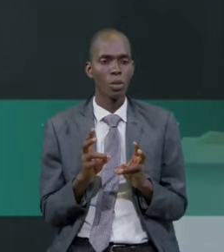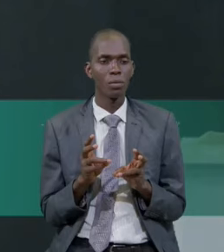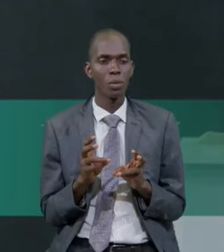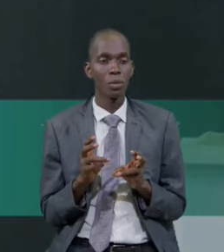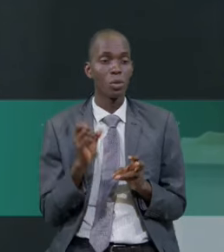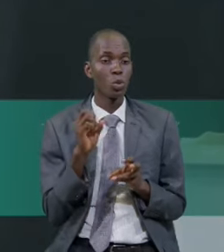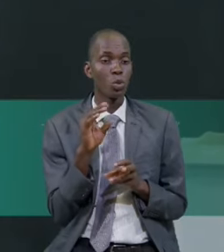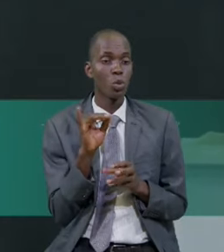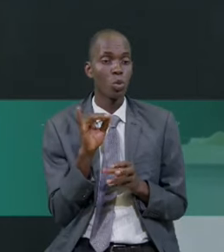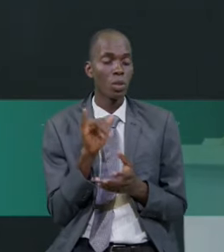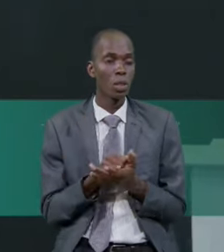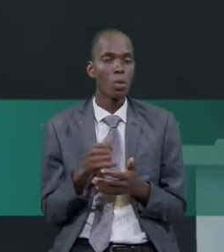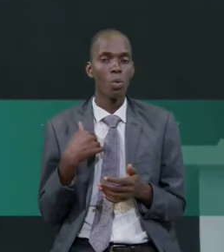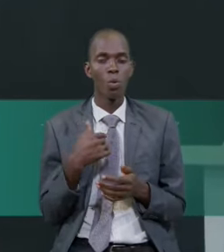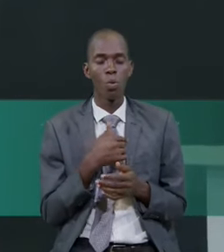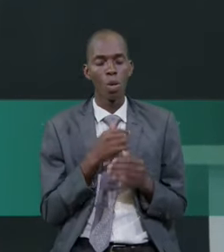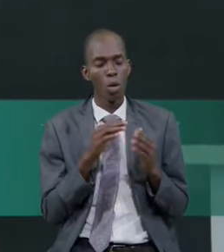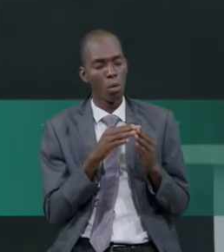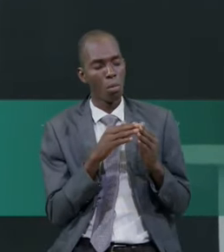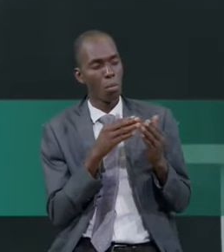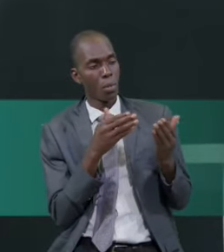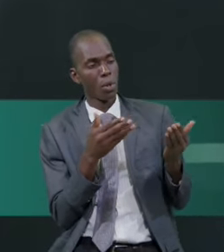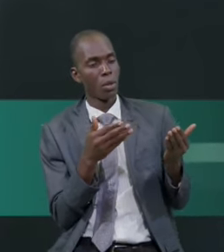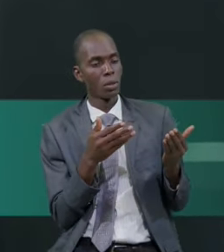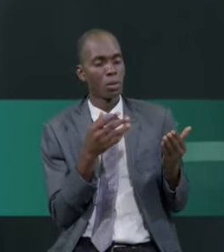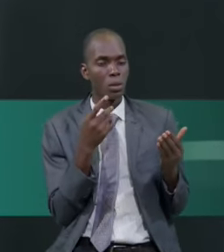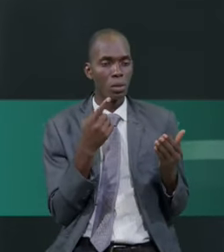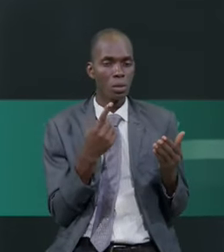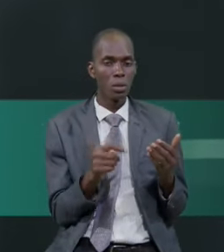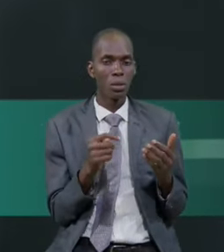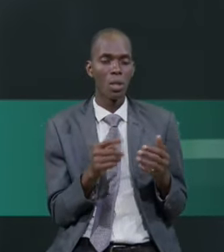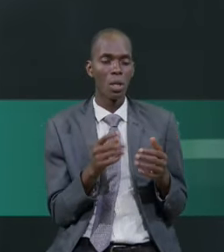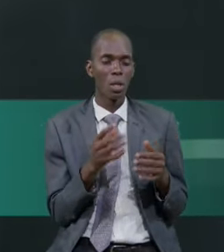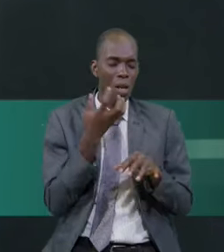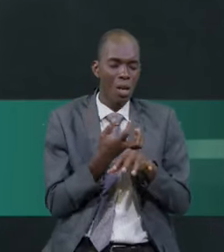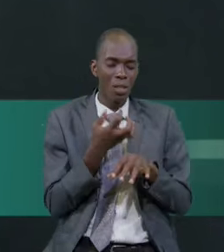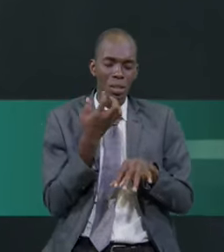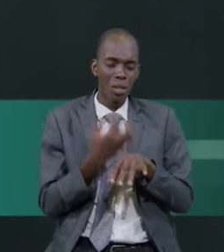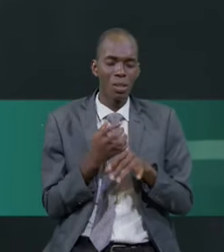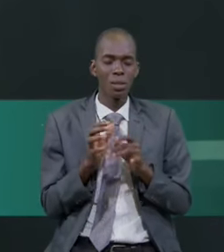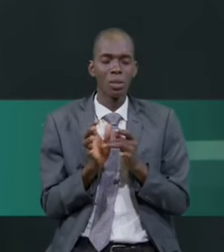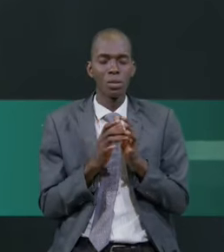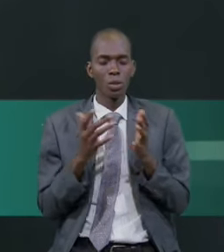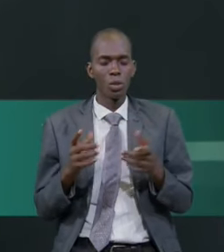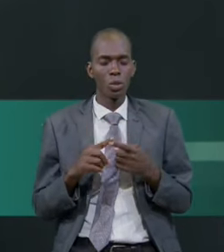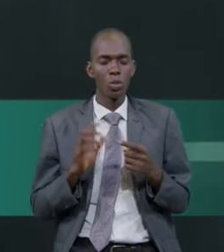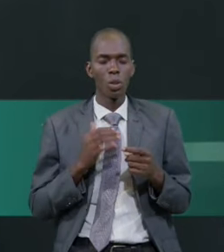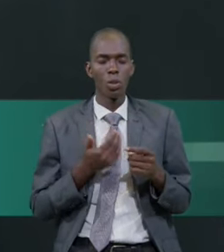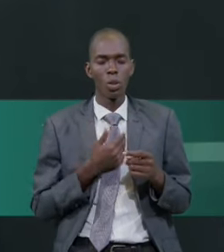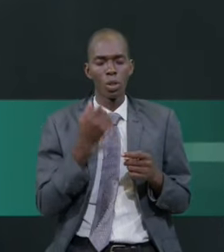traces afin que nous ouvrons les écritures, les passages difficiles à l'assemblée. Le